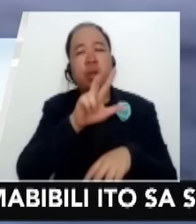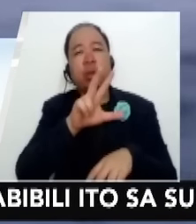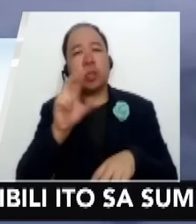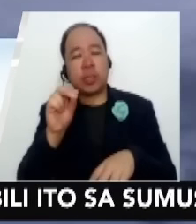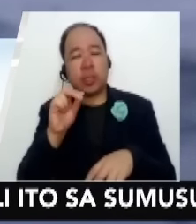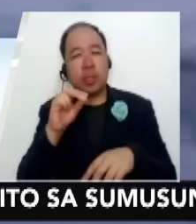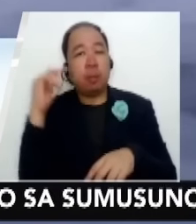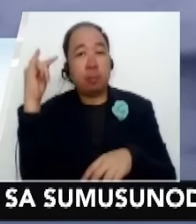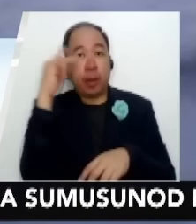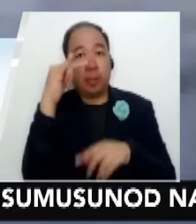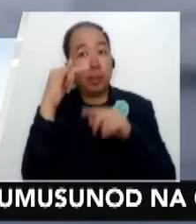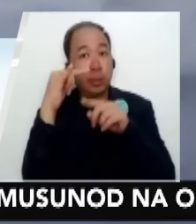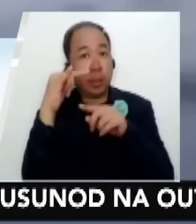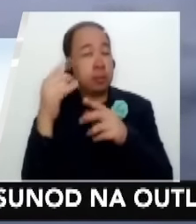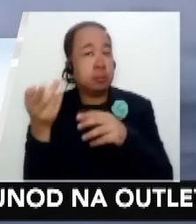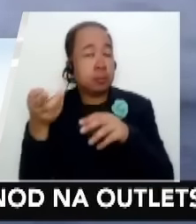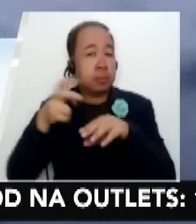pagkain.